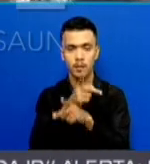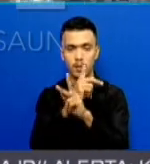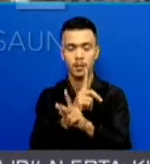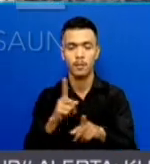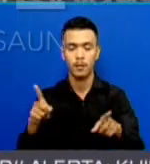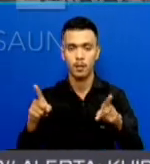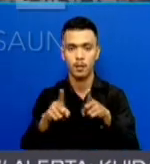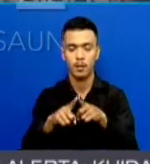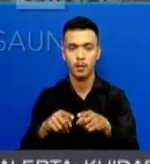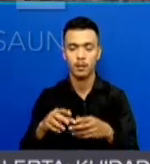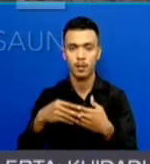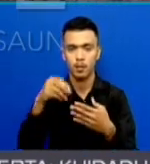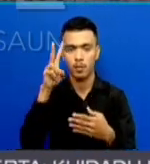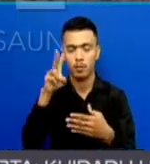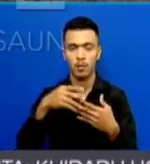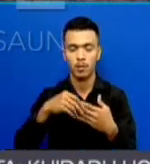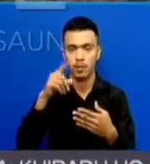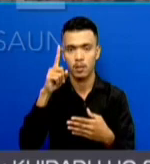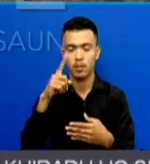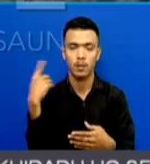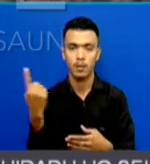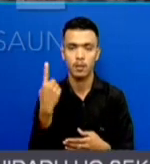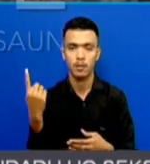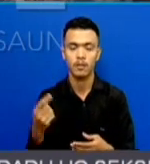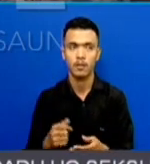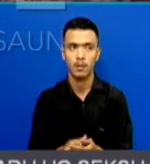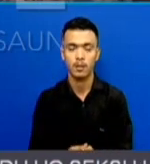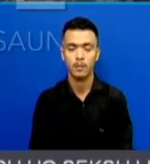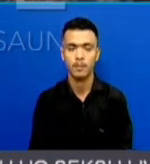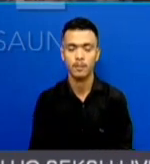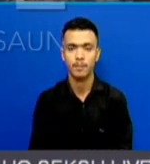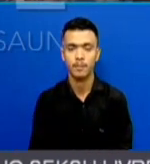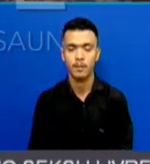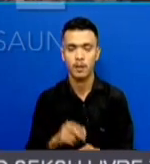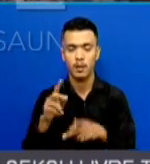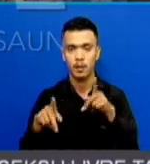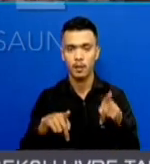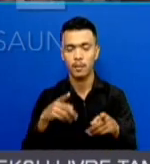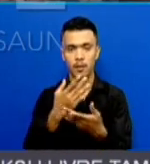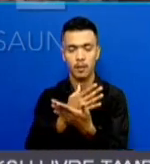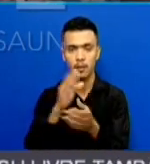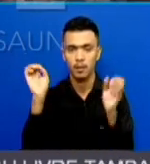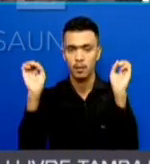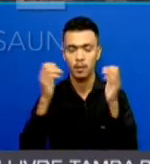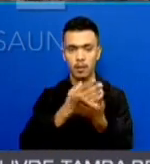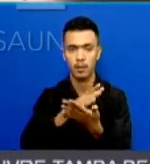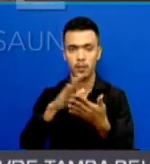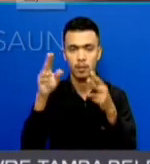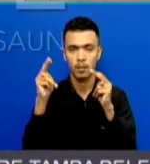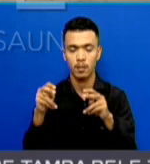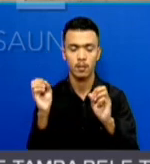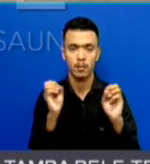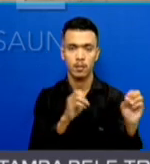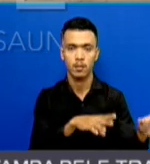Hanesa, atu dua dolar, satu dolar na fatin am hola fali mos. Ima la hola am ting ser soe ti. Anta hui hene pe, osa ni ne